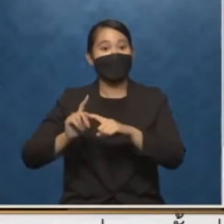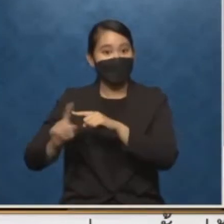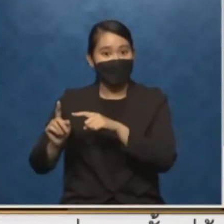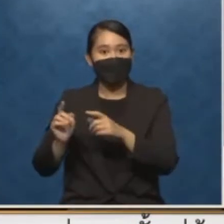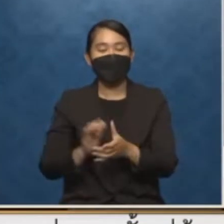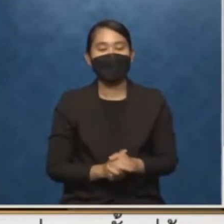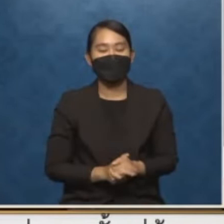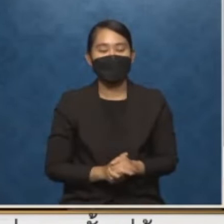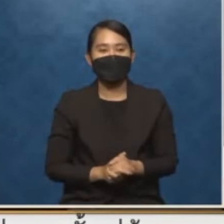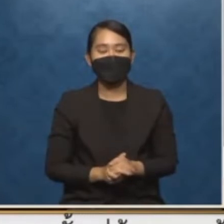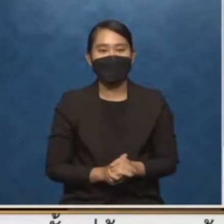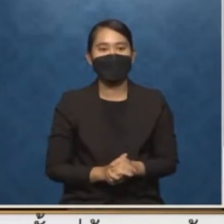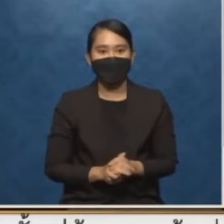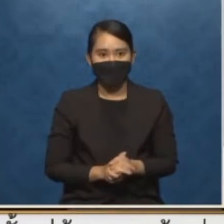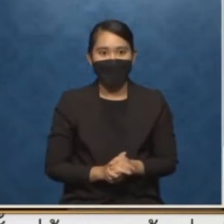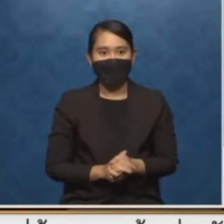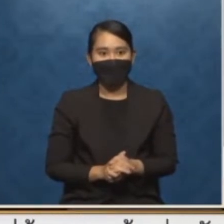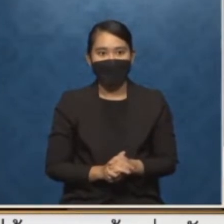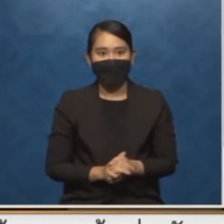เป็นต้นอีกทั้ง